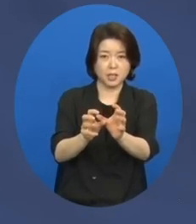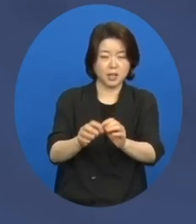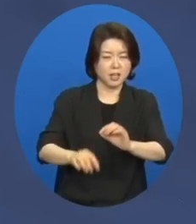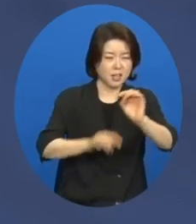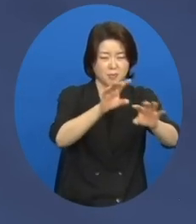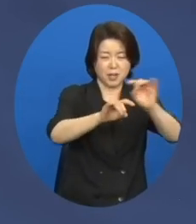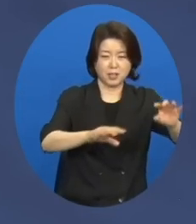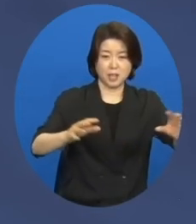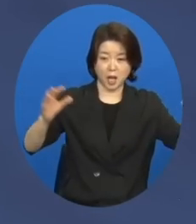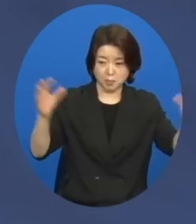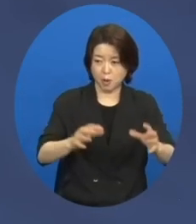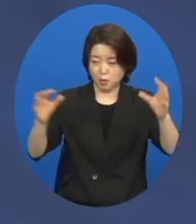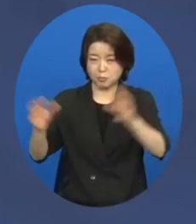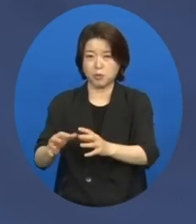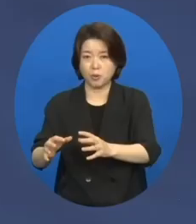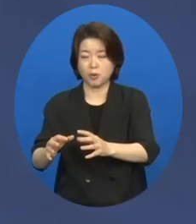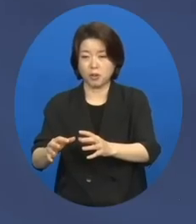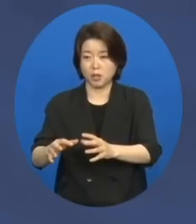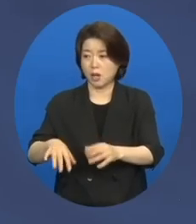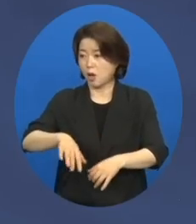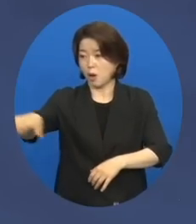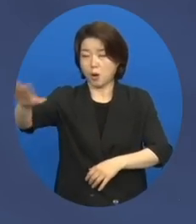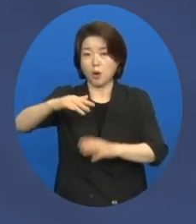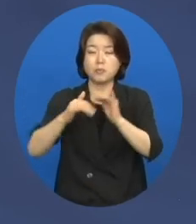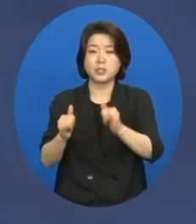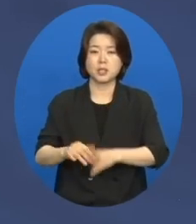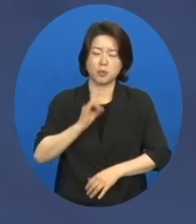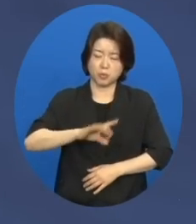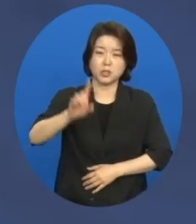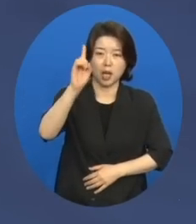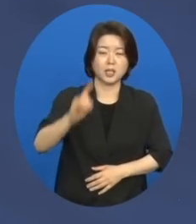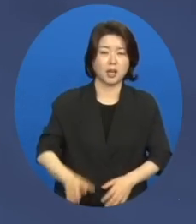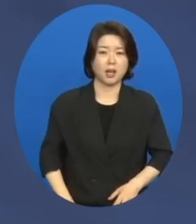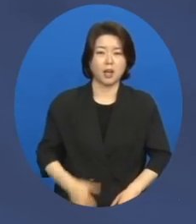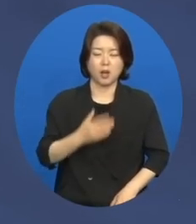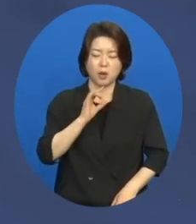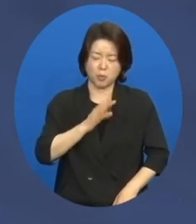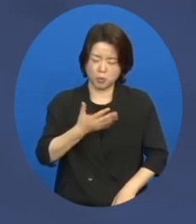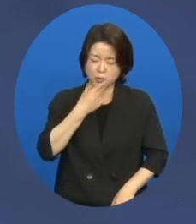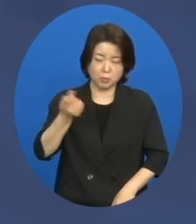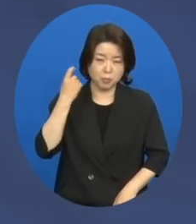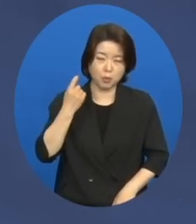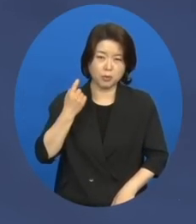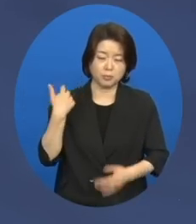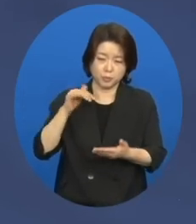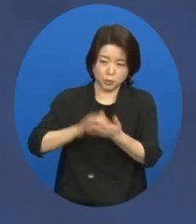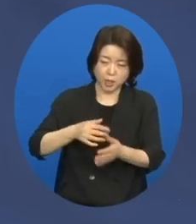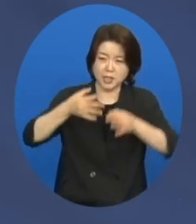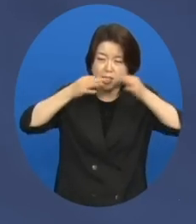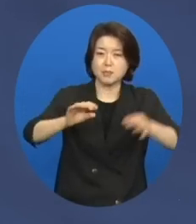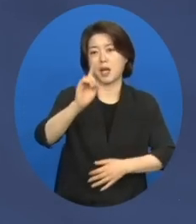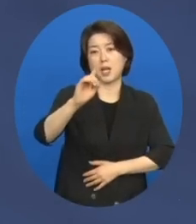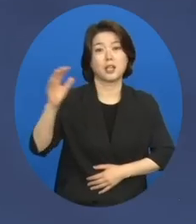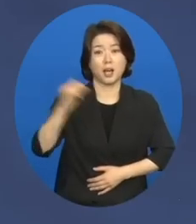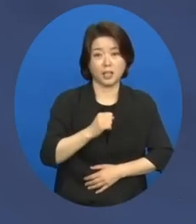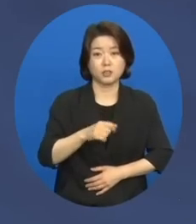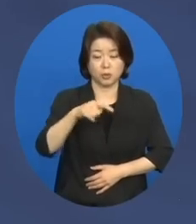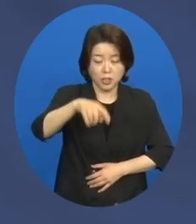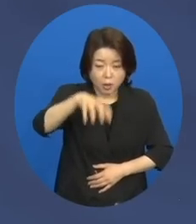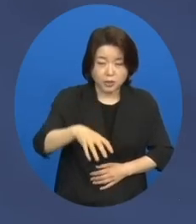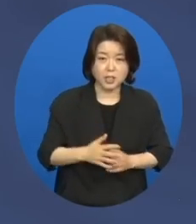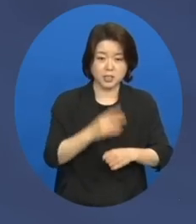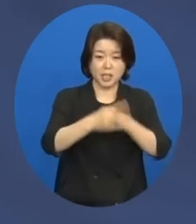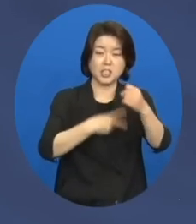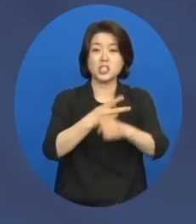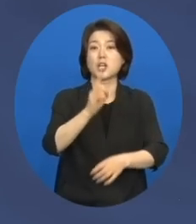각기 모일 저거가 없는 분들이 오직 하나, 오직 복음으로 돌아가자는 이 외침 가지고 여기서 2년에